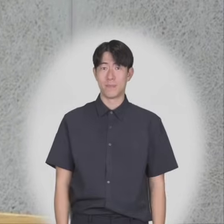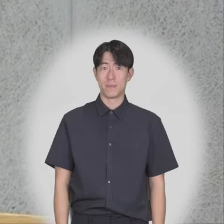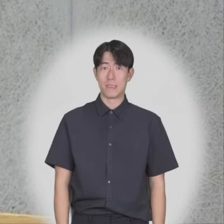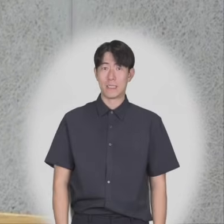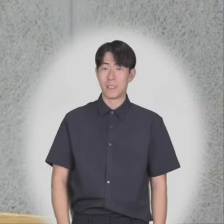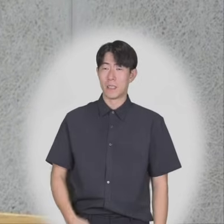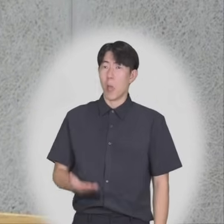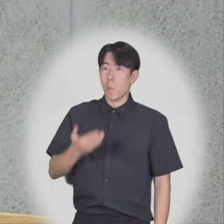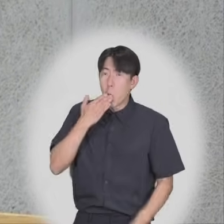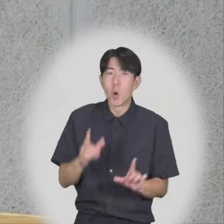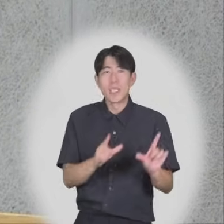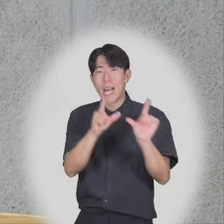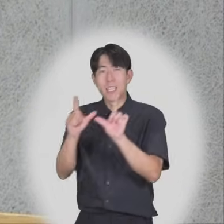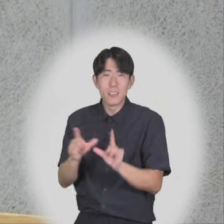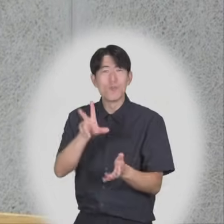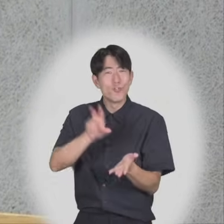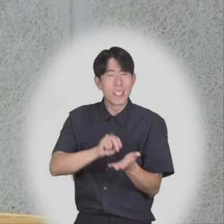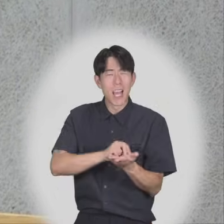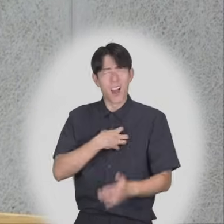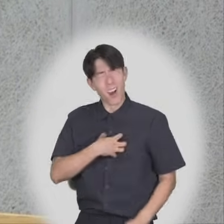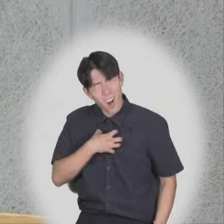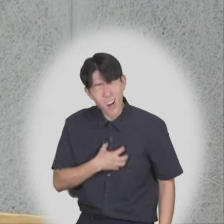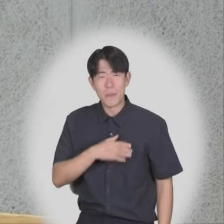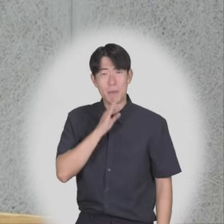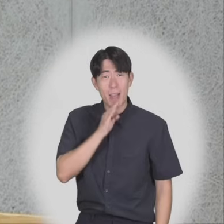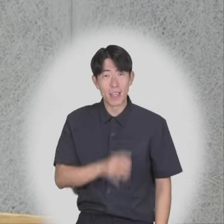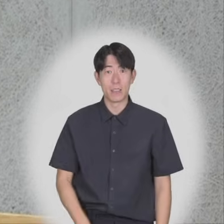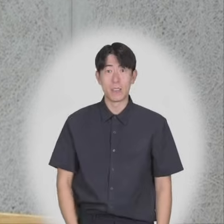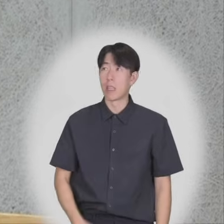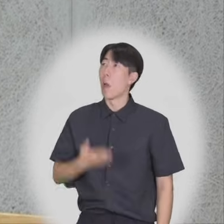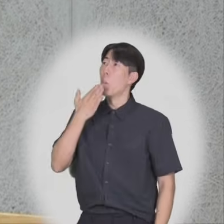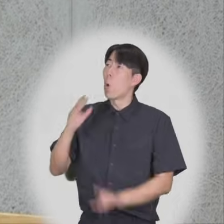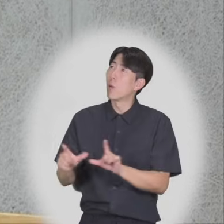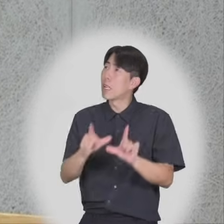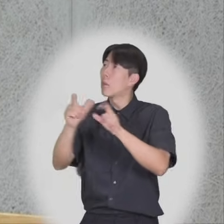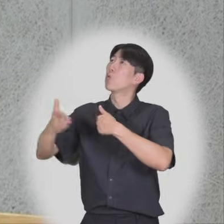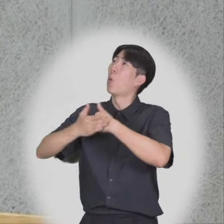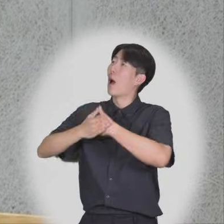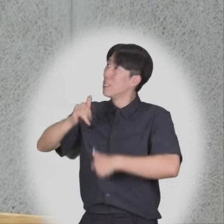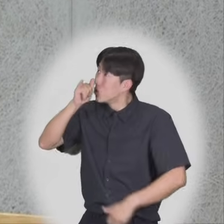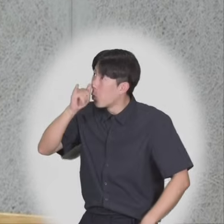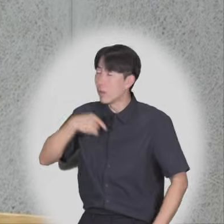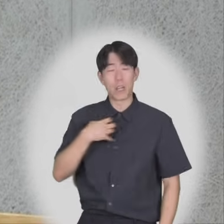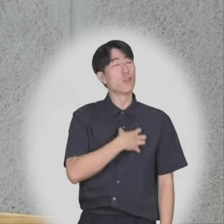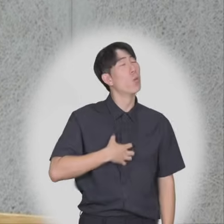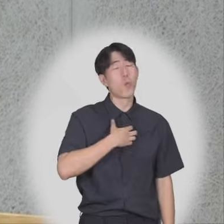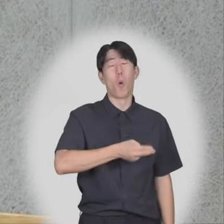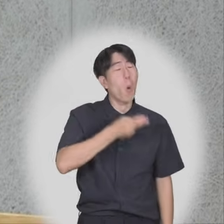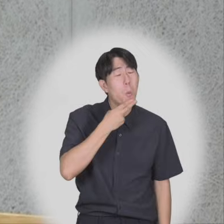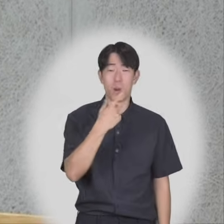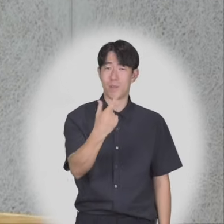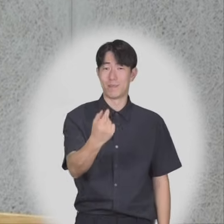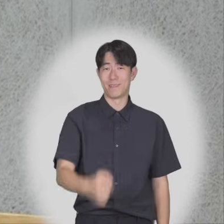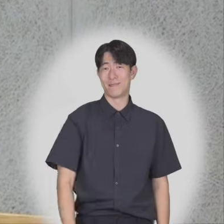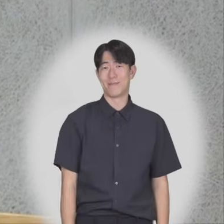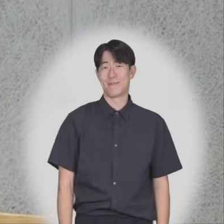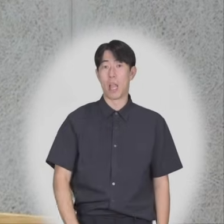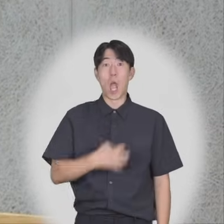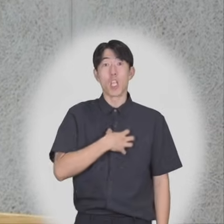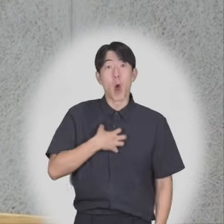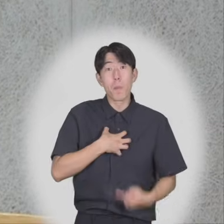의식주에 대한 염려죠. 의식주만 보장된다면 누가 염려하겠습니까? 염려는